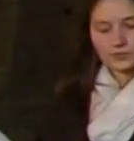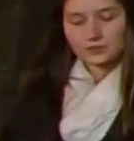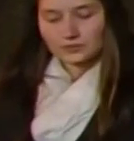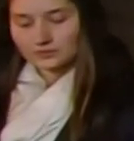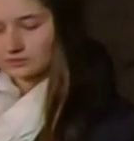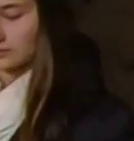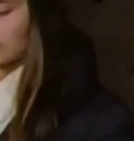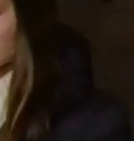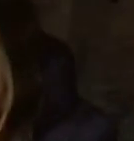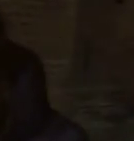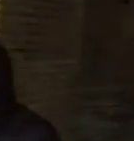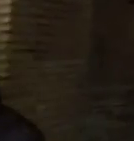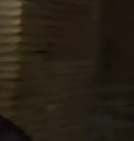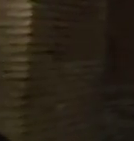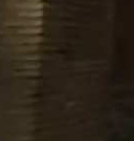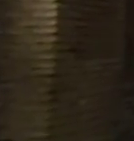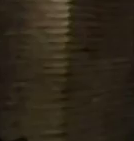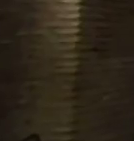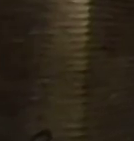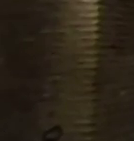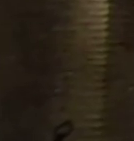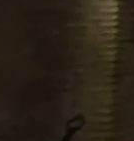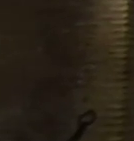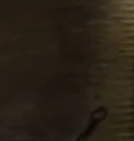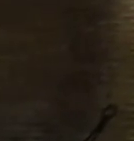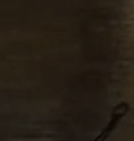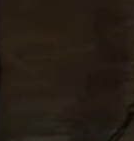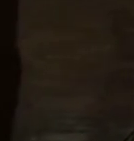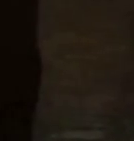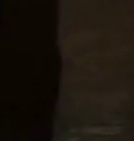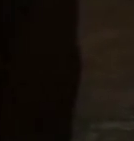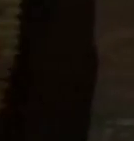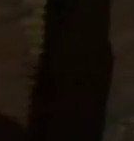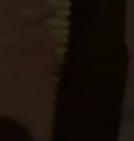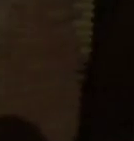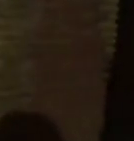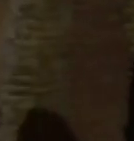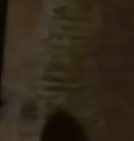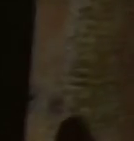Tömegek kísérték figyelemmel, ahogy a körmenet a magasba emelve vitte a Szent Keresztet a római Kolosseumban.